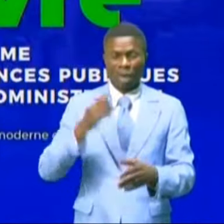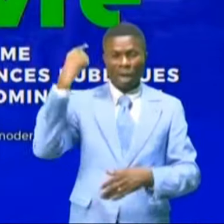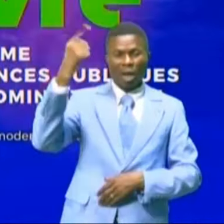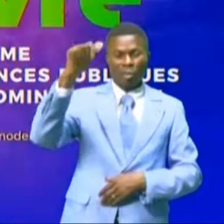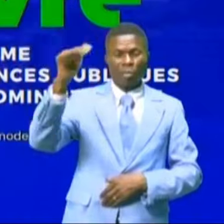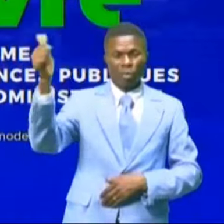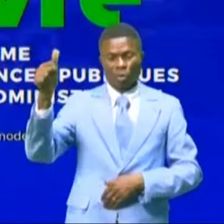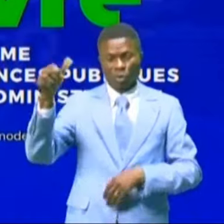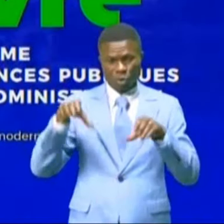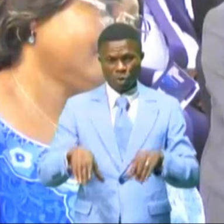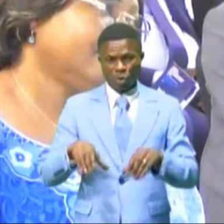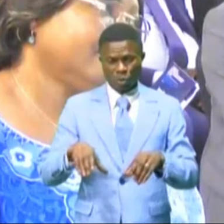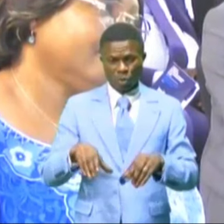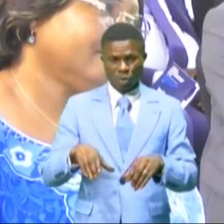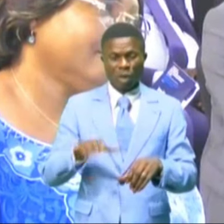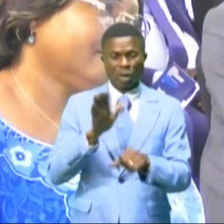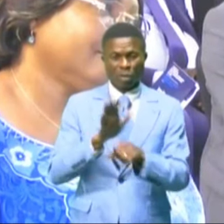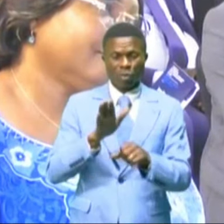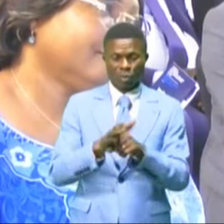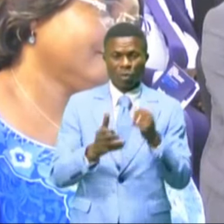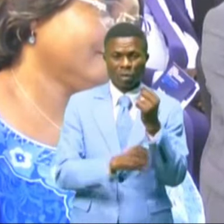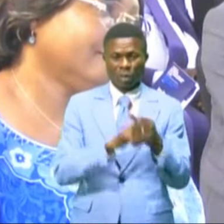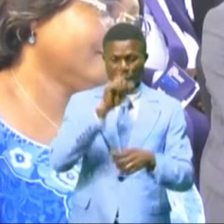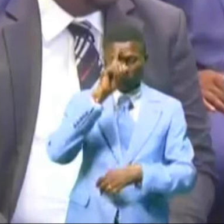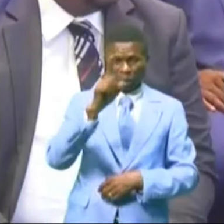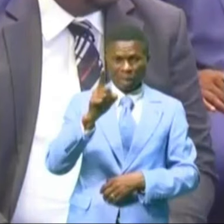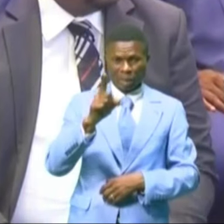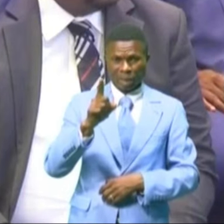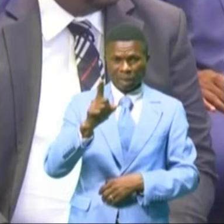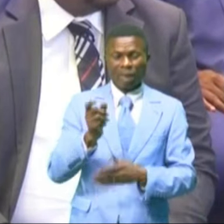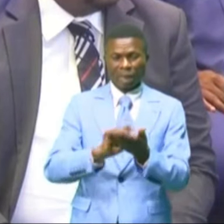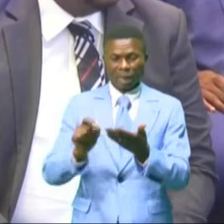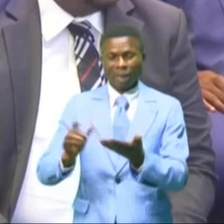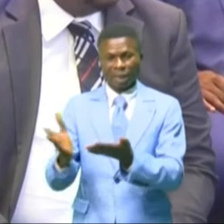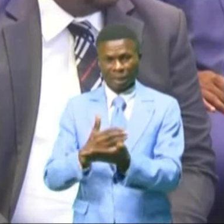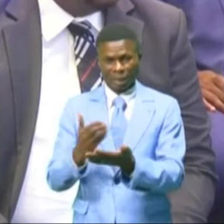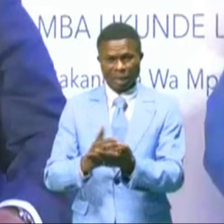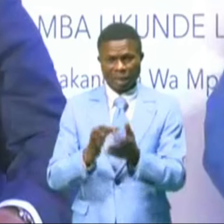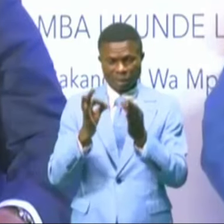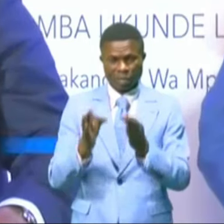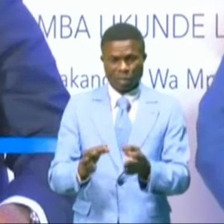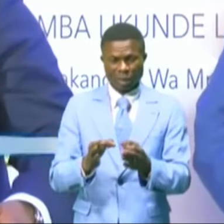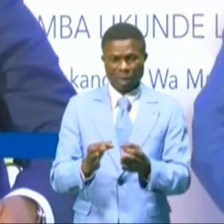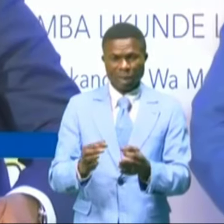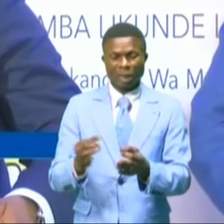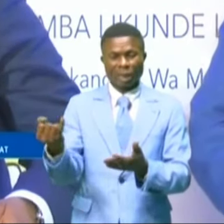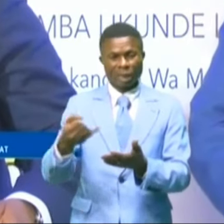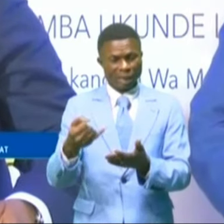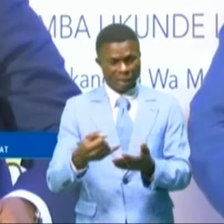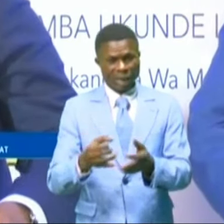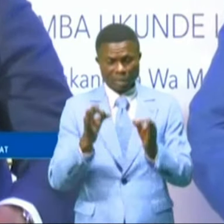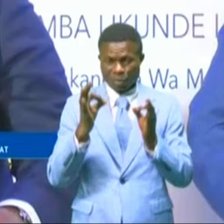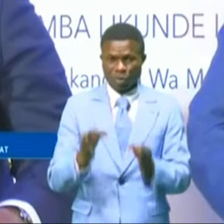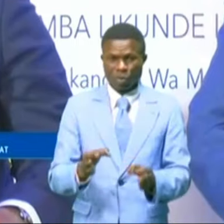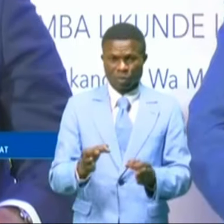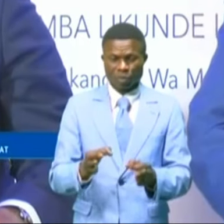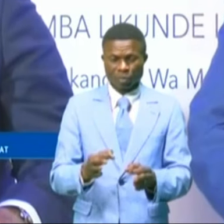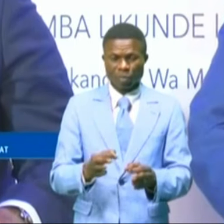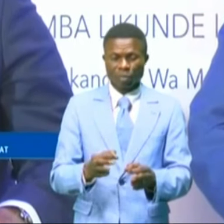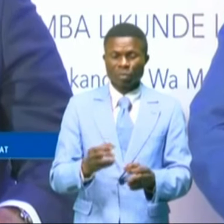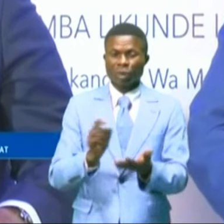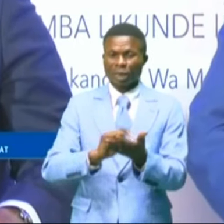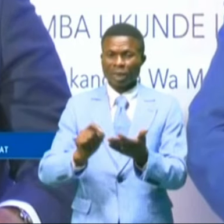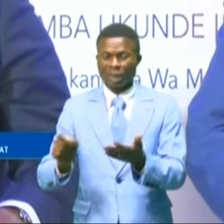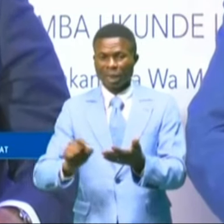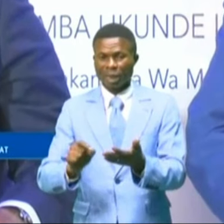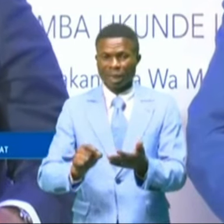Congo, il est rare. Il y a des gens pour qui on écrit des livres et il ne fait que signer. Vous n'avez pas fait ou présenté le mot